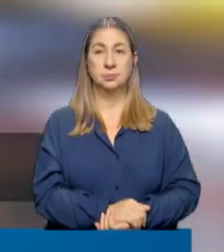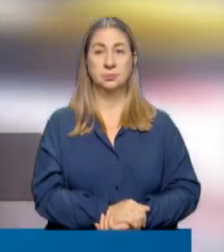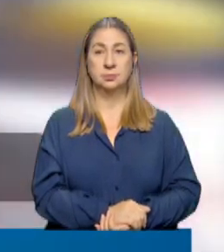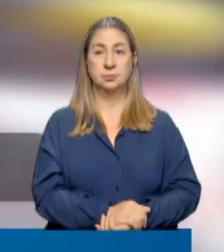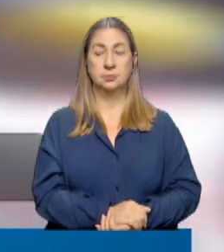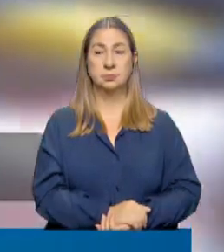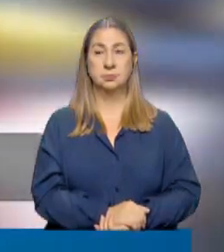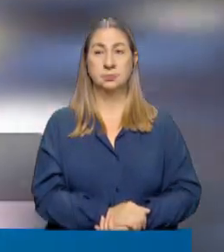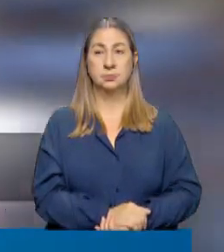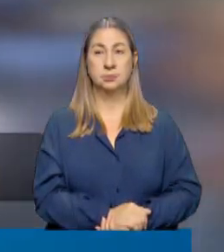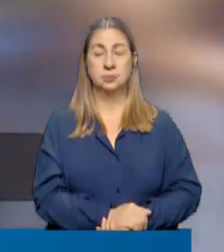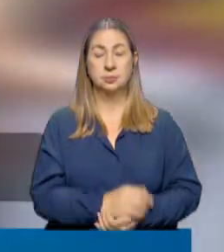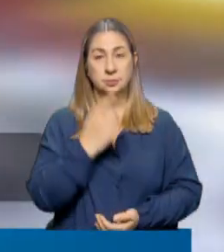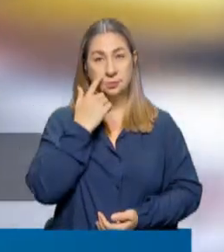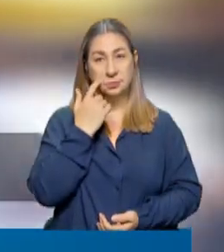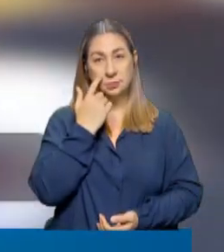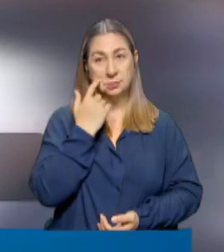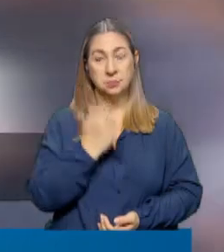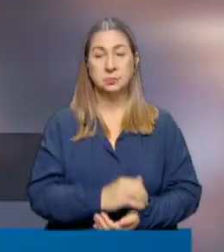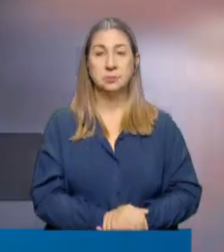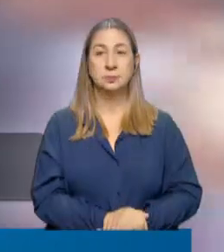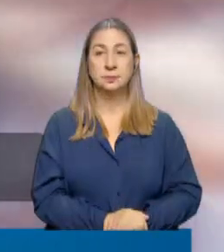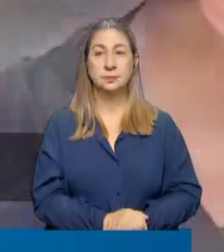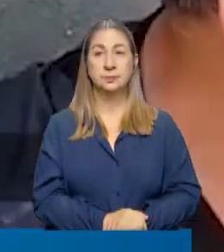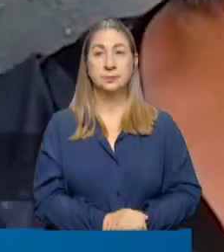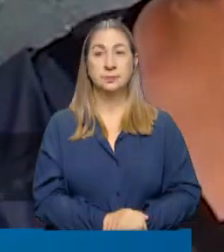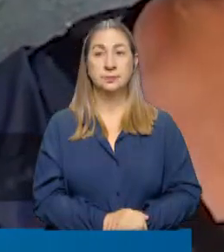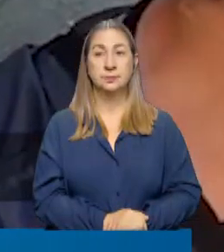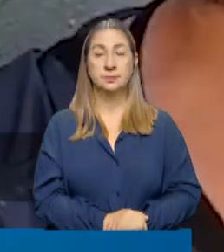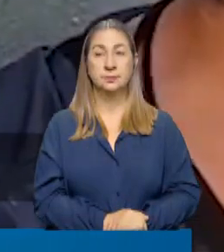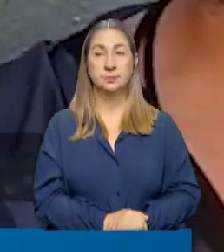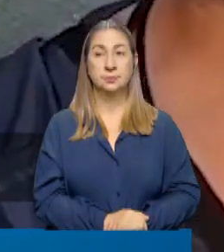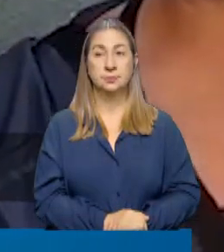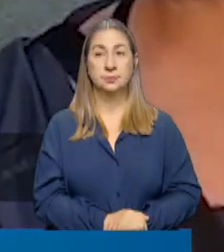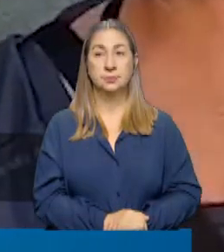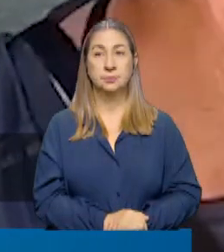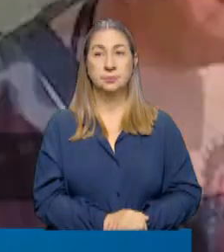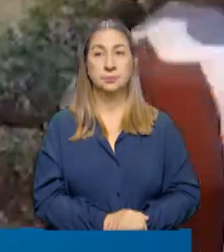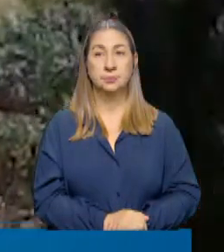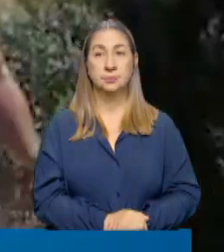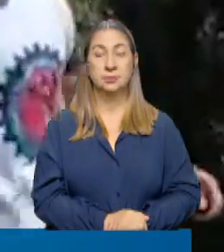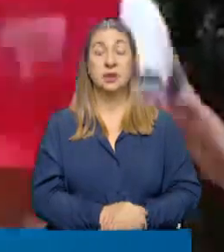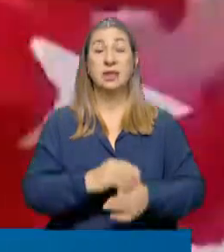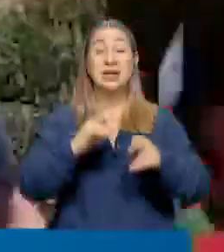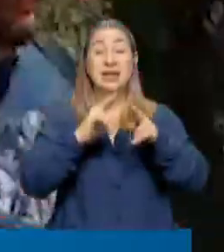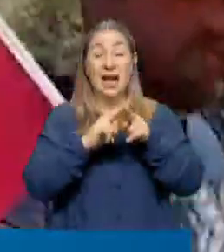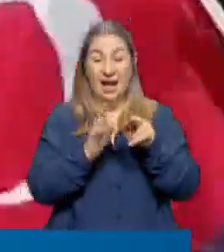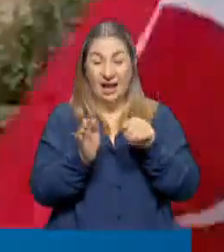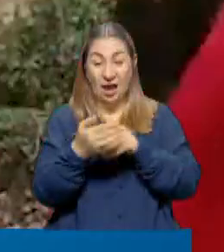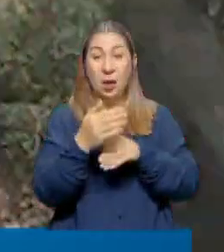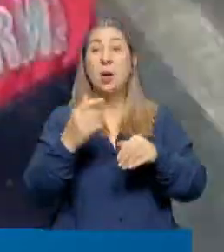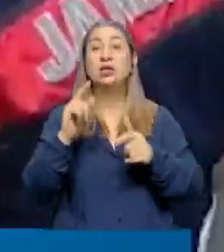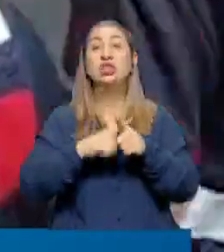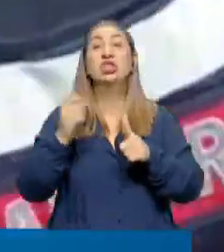var. Kömür vatandır, vatan satılmaz. Devletimizin olan malın peşindeyiz. Kırkağaç Kavşağı'nda